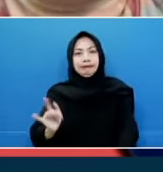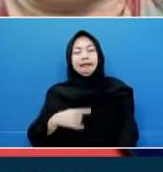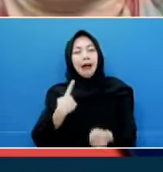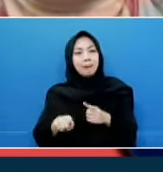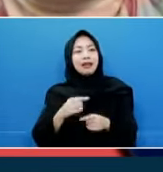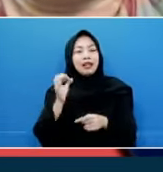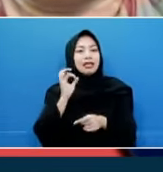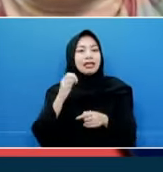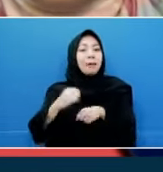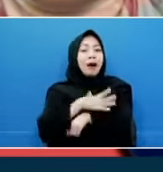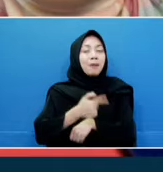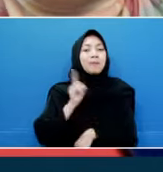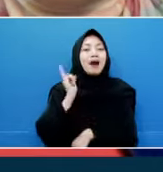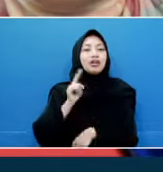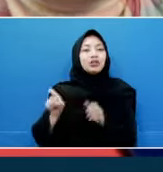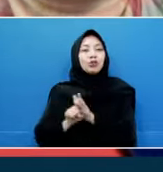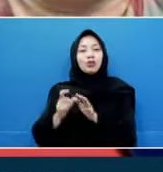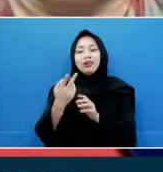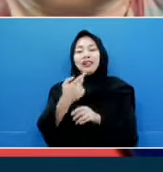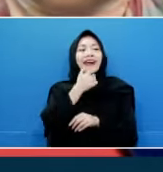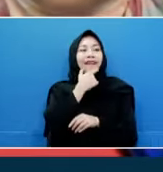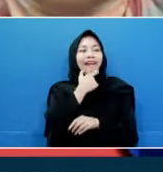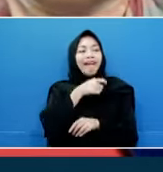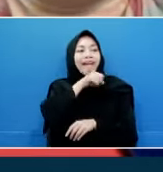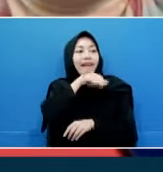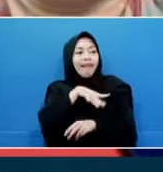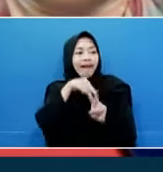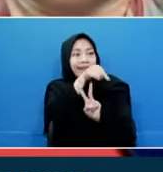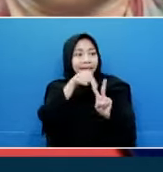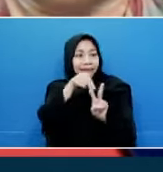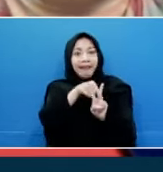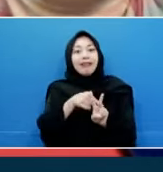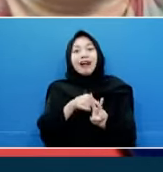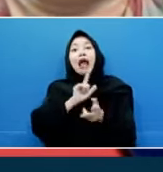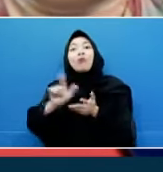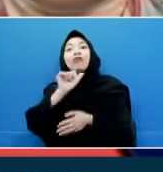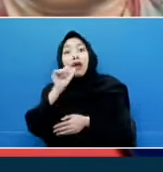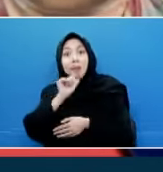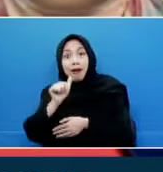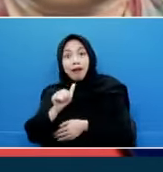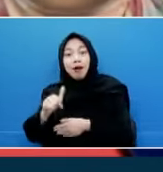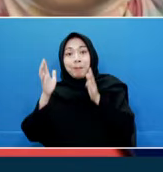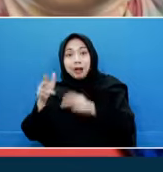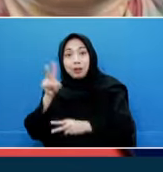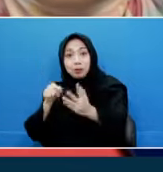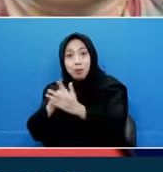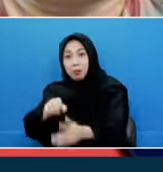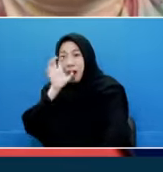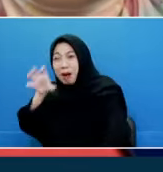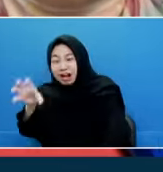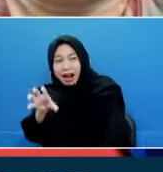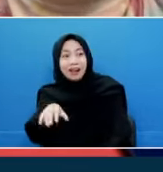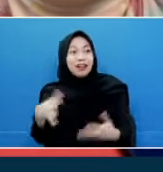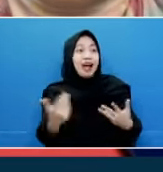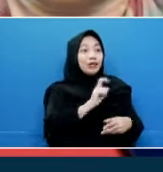Kayak tadi kakak nenek itu sebagai pemilih dia Mau mengadu ke siapa mau marah ke bawaslo mau marah ke siapa namanya calon yang kemudian atau